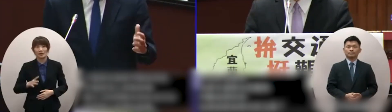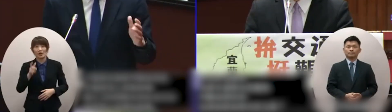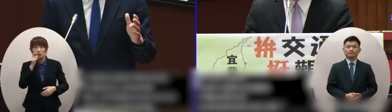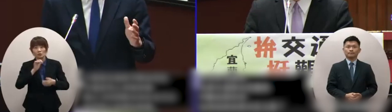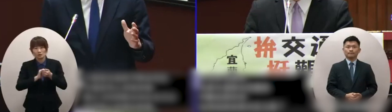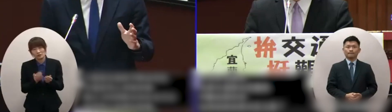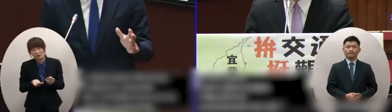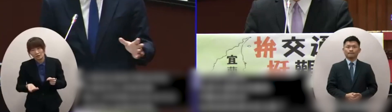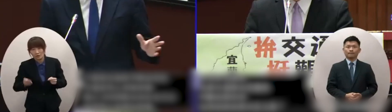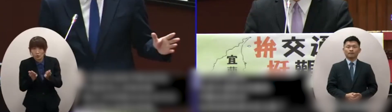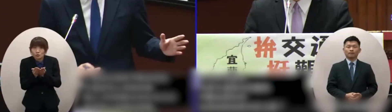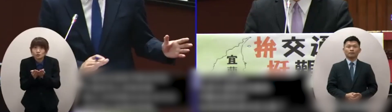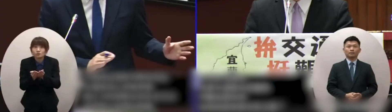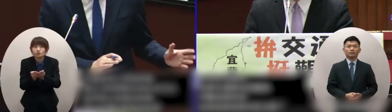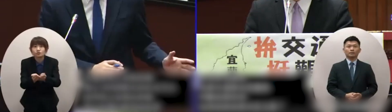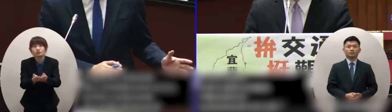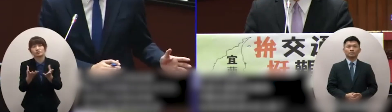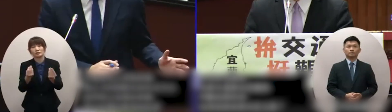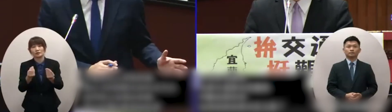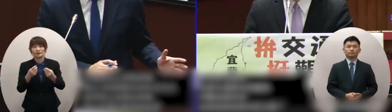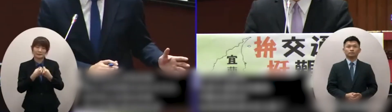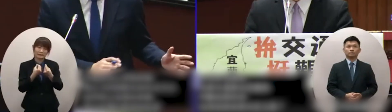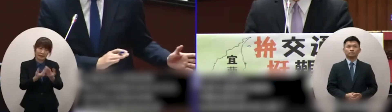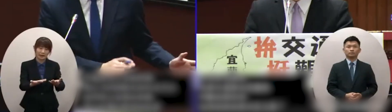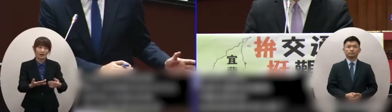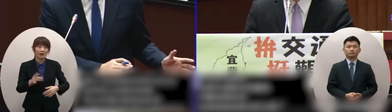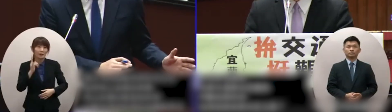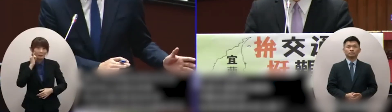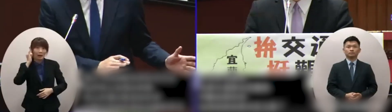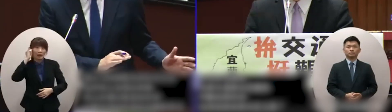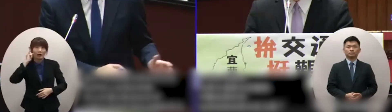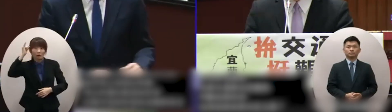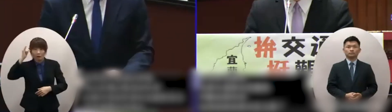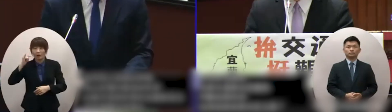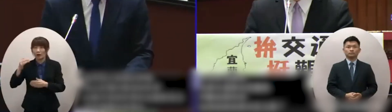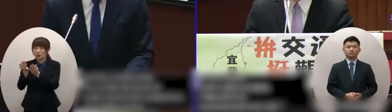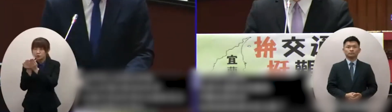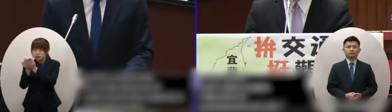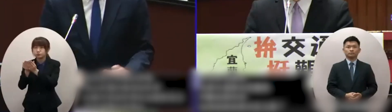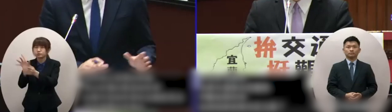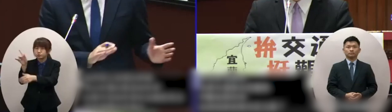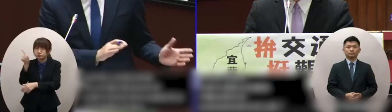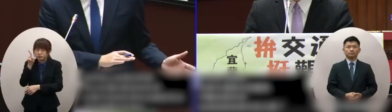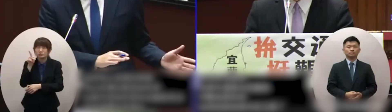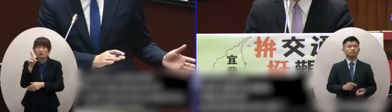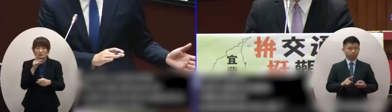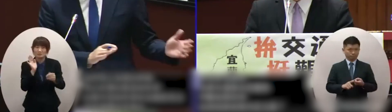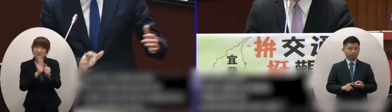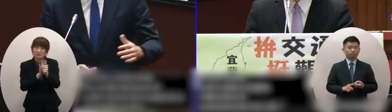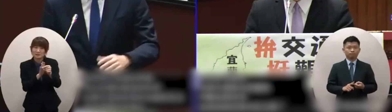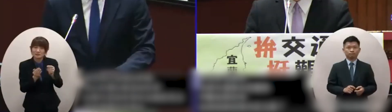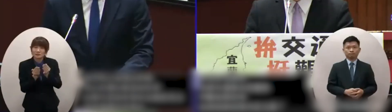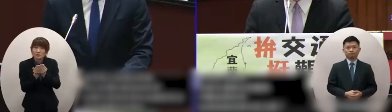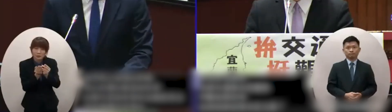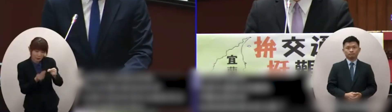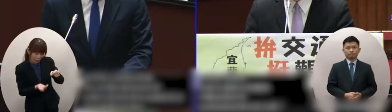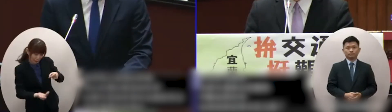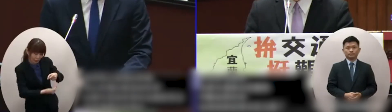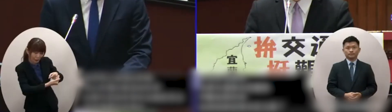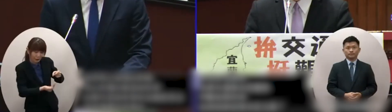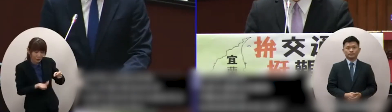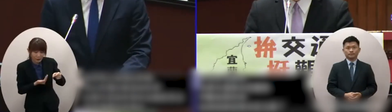班在，所以都要跟那个妈祖来调这个所谓的新台马轮，好，那调新台马轮过来大概也